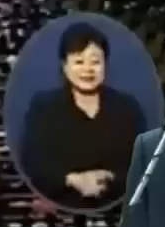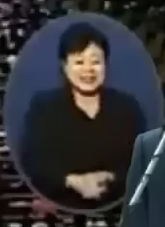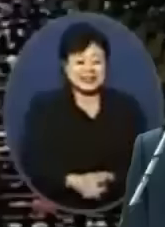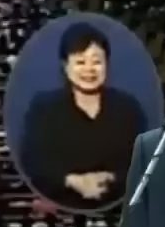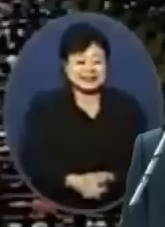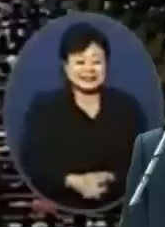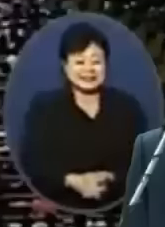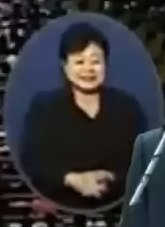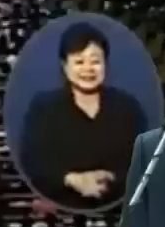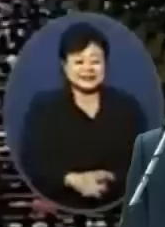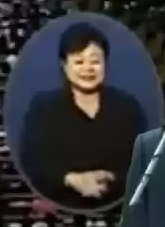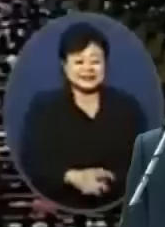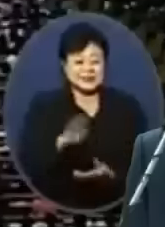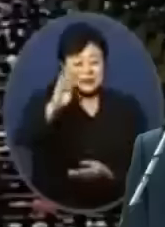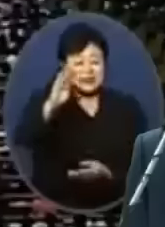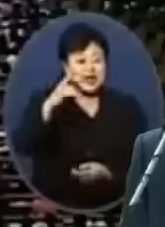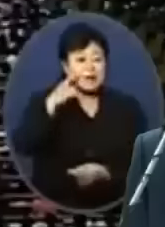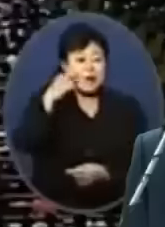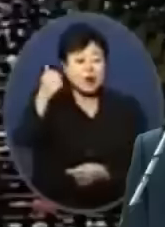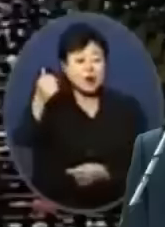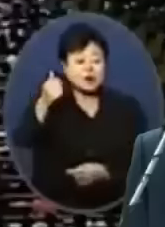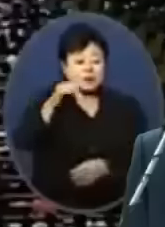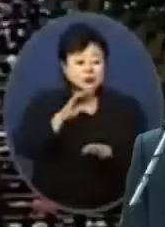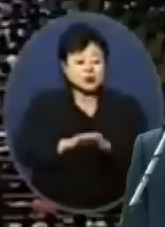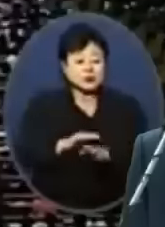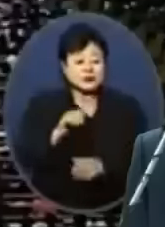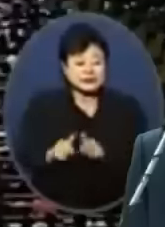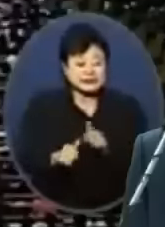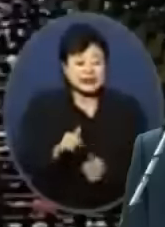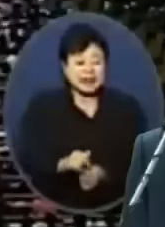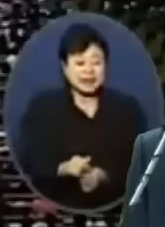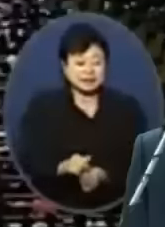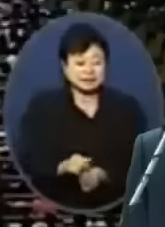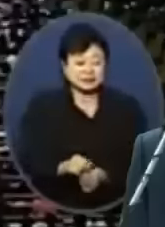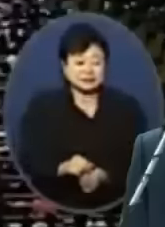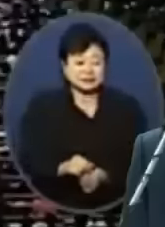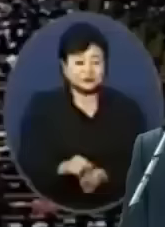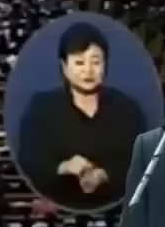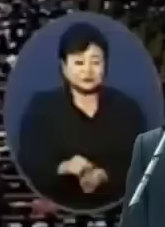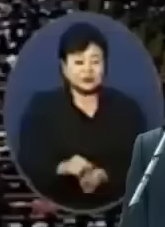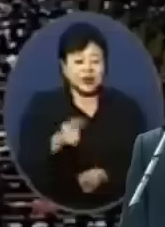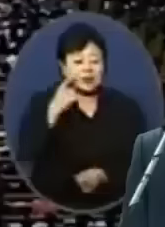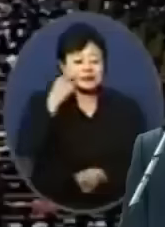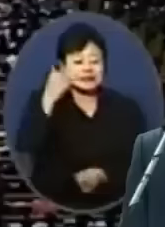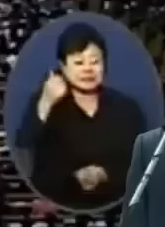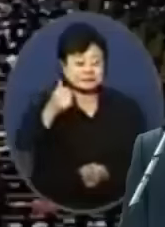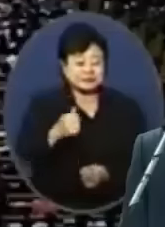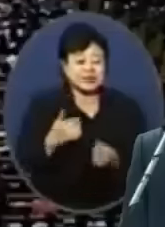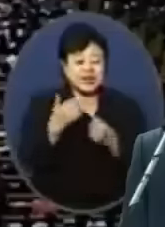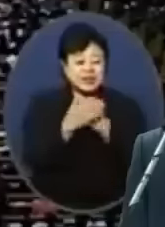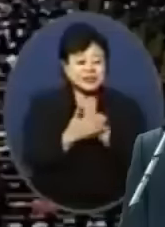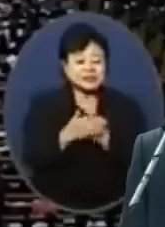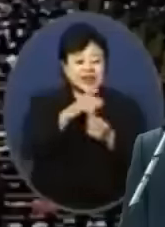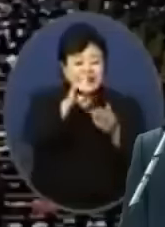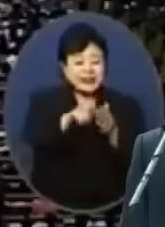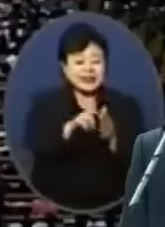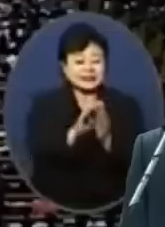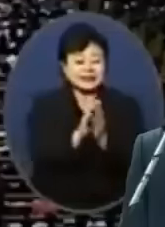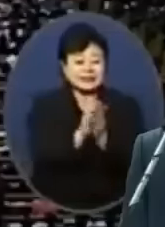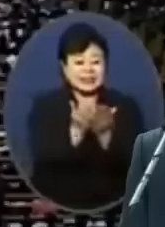있습니다. 빌리 그레엄 목사의 손자인 튤리안 차비진 목사는 은혜의 순간이라는